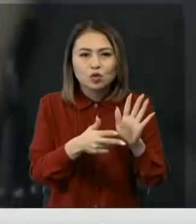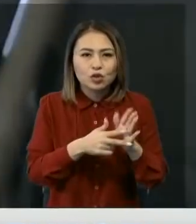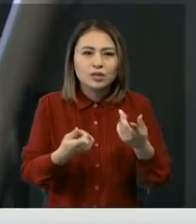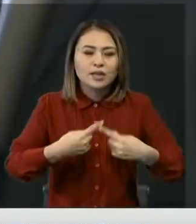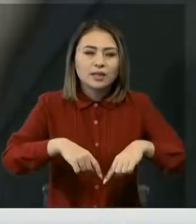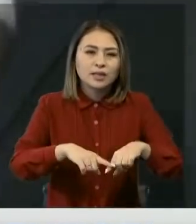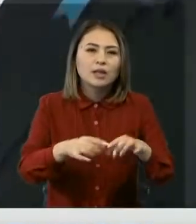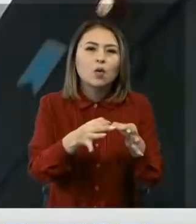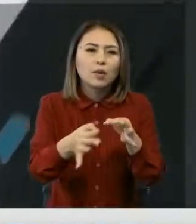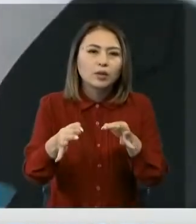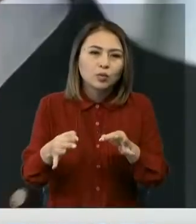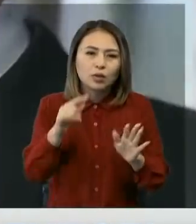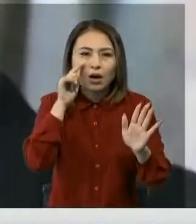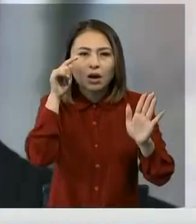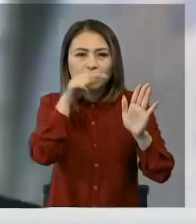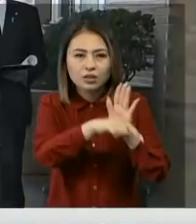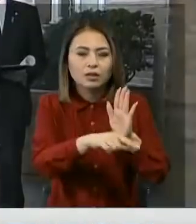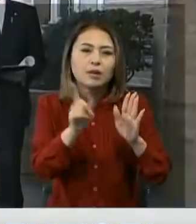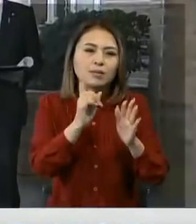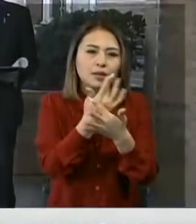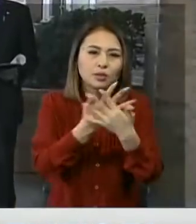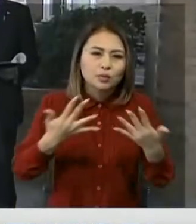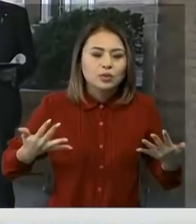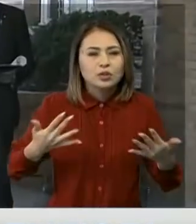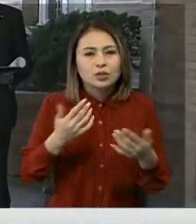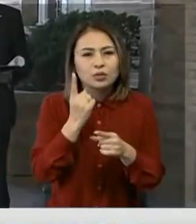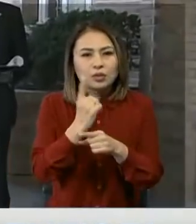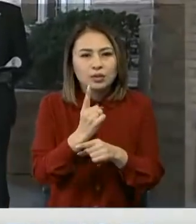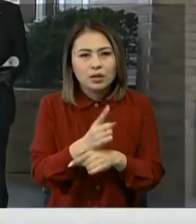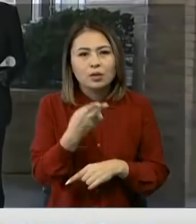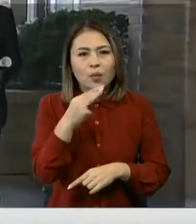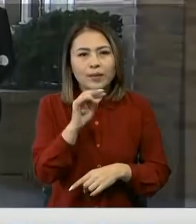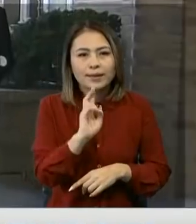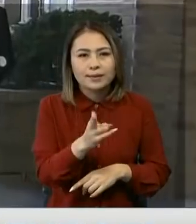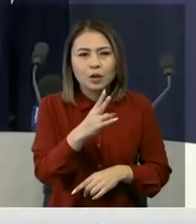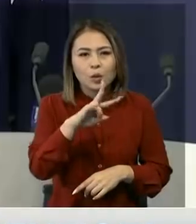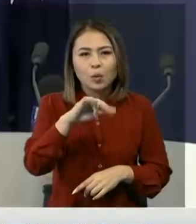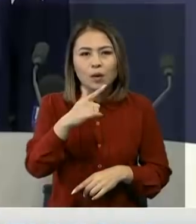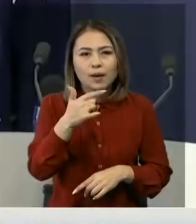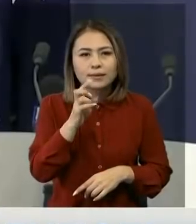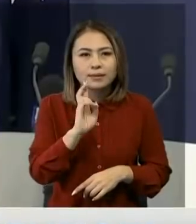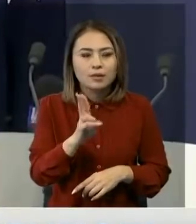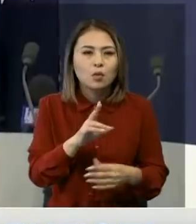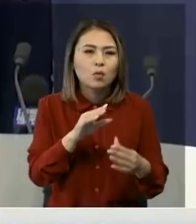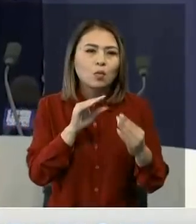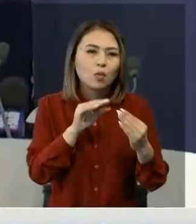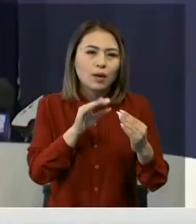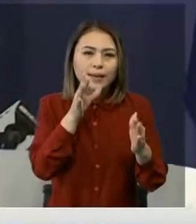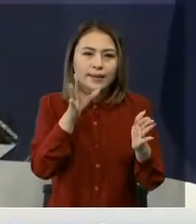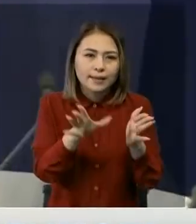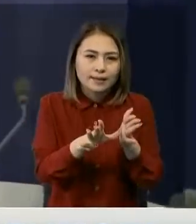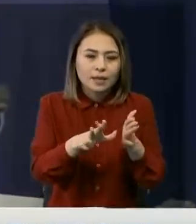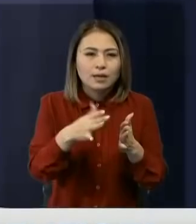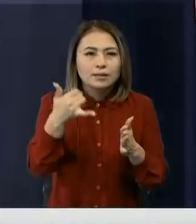8 мүшесіне ел аумағына кіруге және қаржылай операциялар жүргізуіне шектеу енгізді. Донецк пен Луганскдегі көлік,